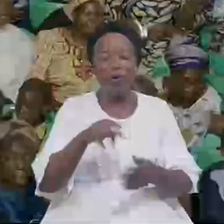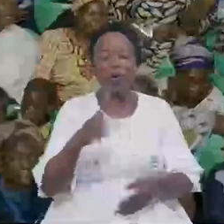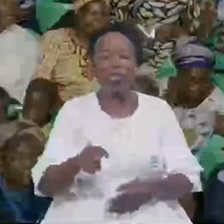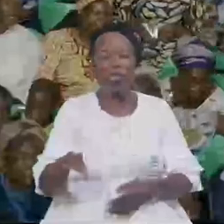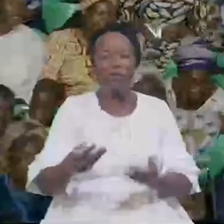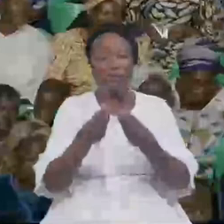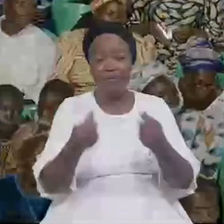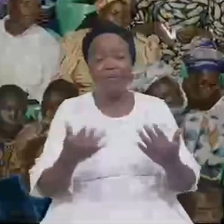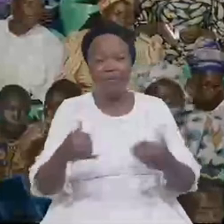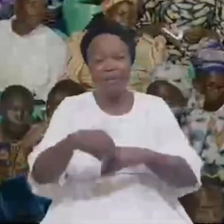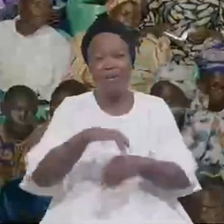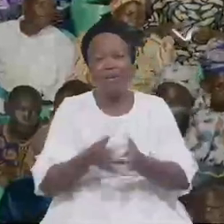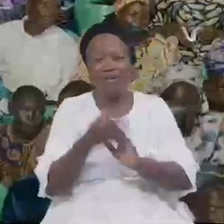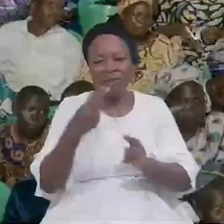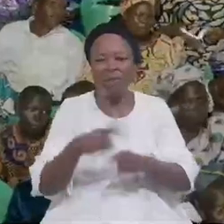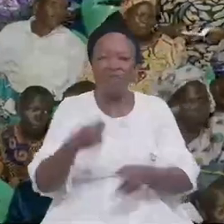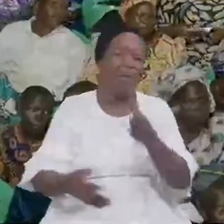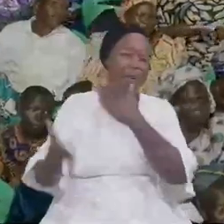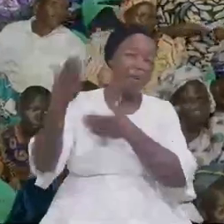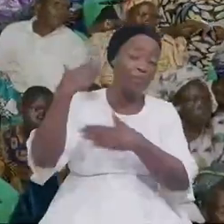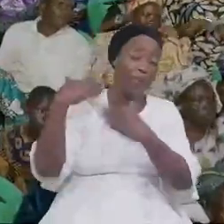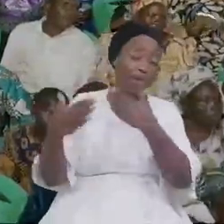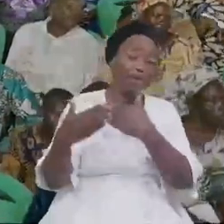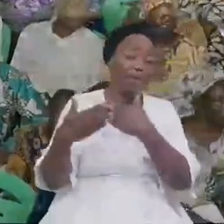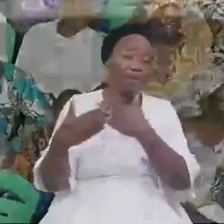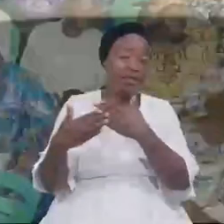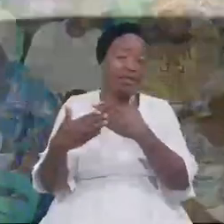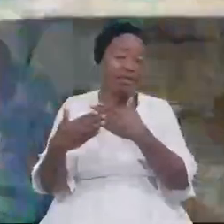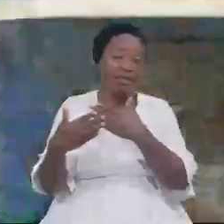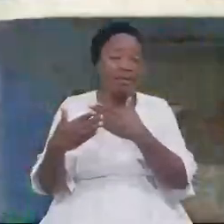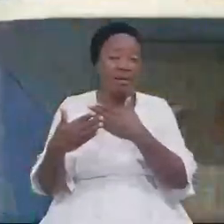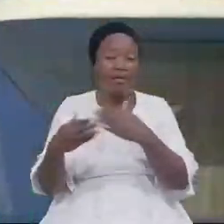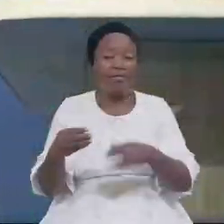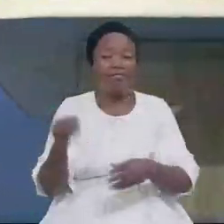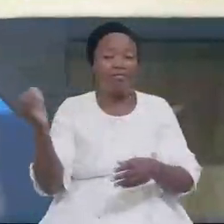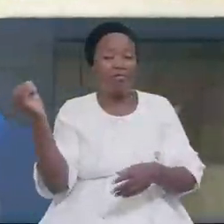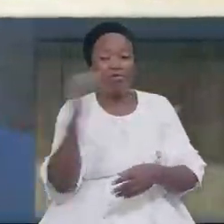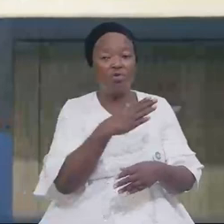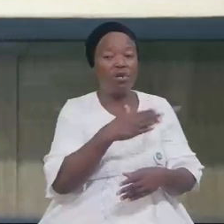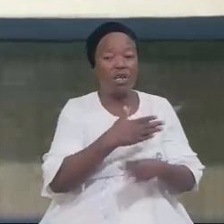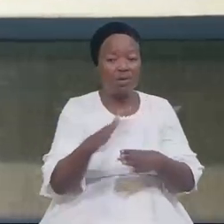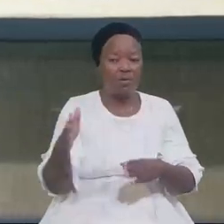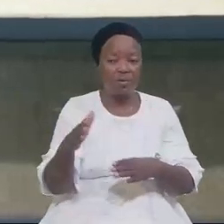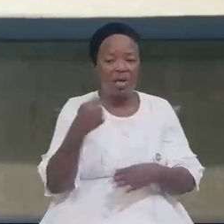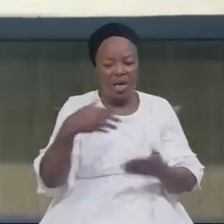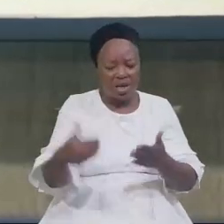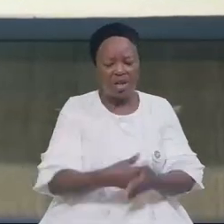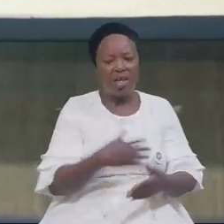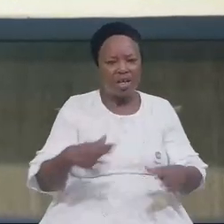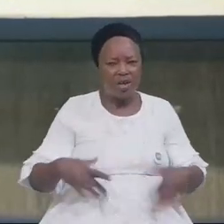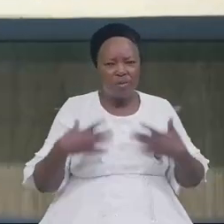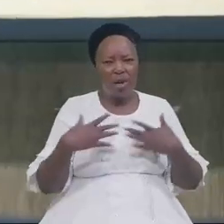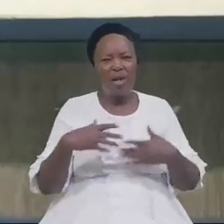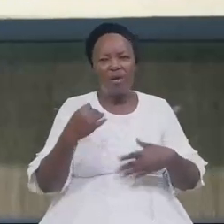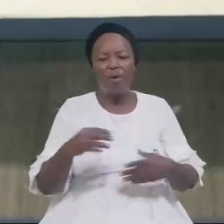partie de la minorité. La voie rejetée, la voie abandonnée. Alors, une